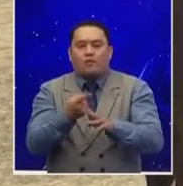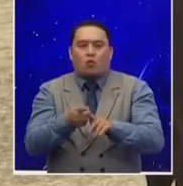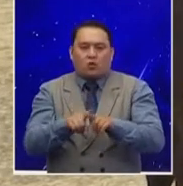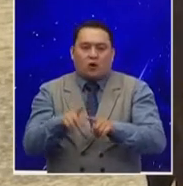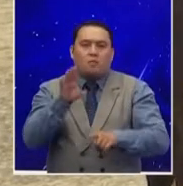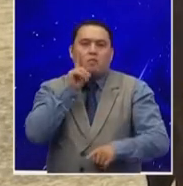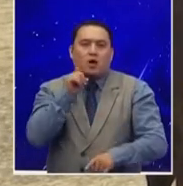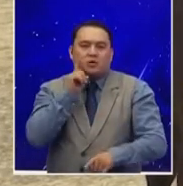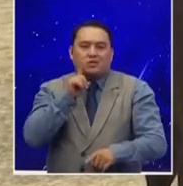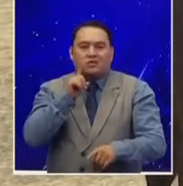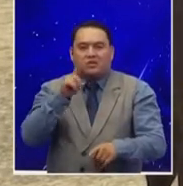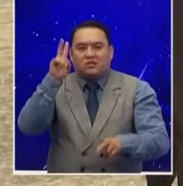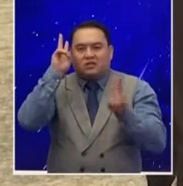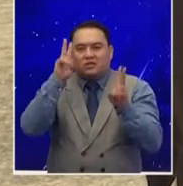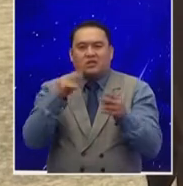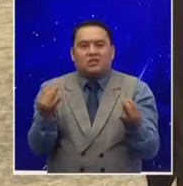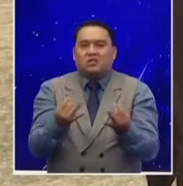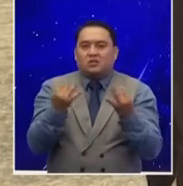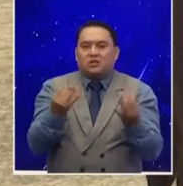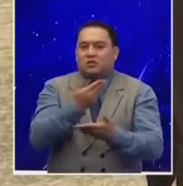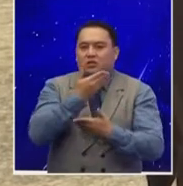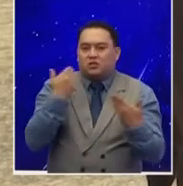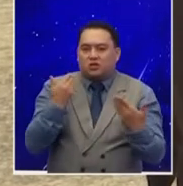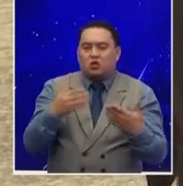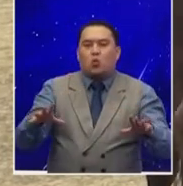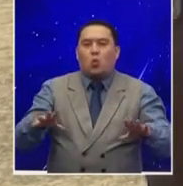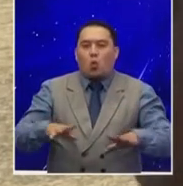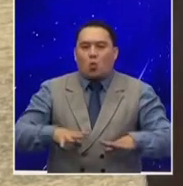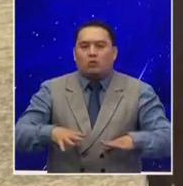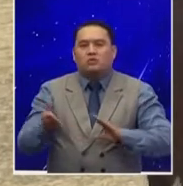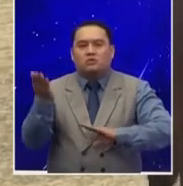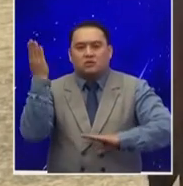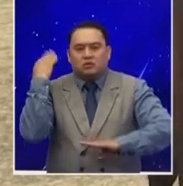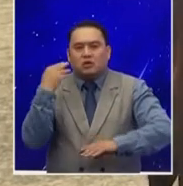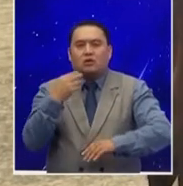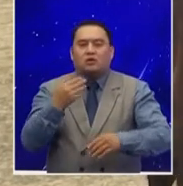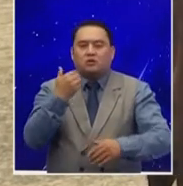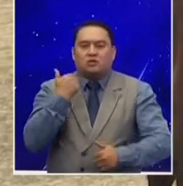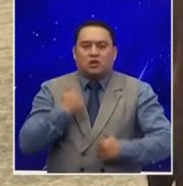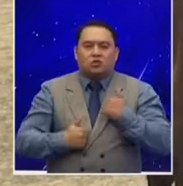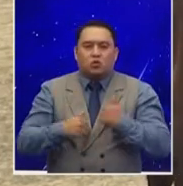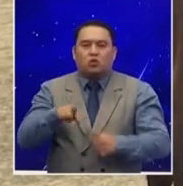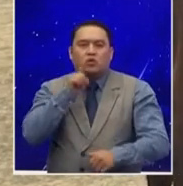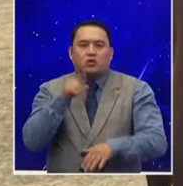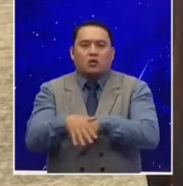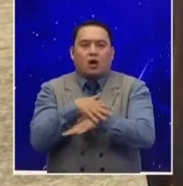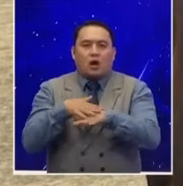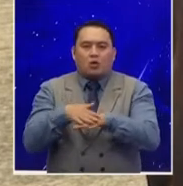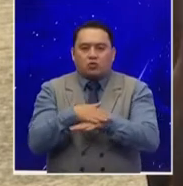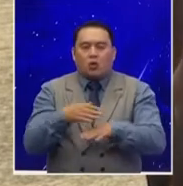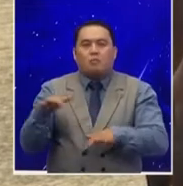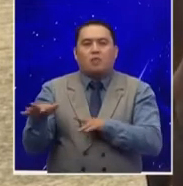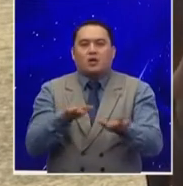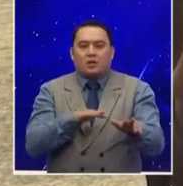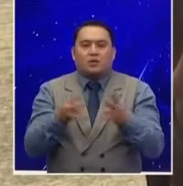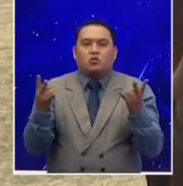есть молодые люди не углубляются и не интересуются верховой ездой, хотя лошадь издревле считалась достоянием казахского народа. Я считаю, что такие